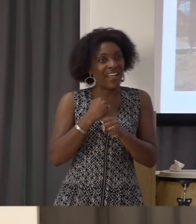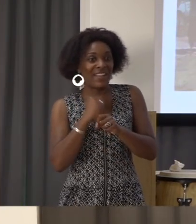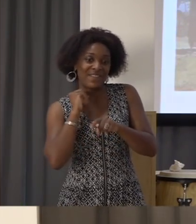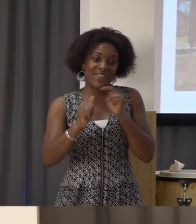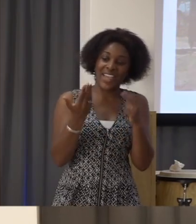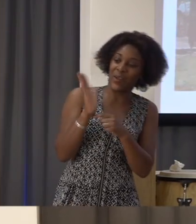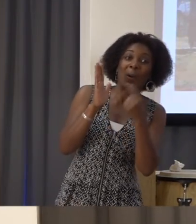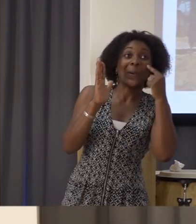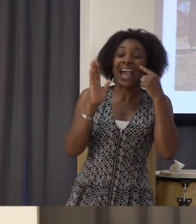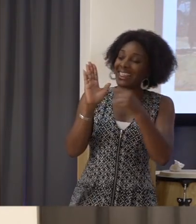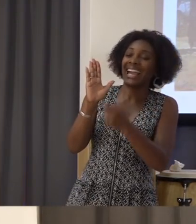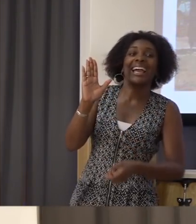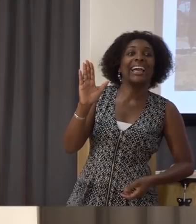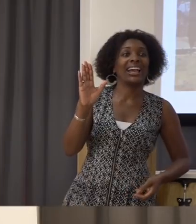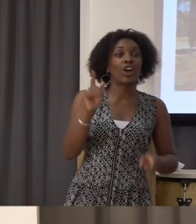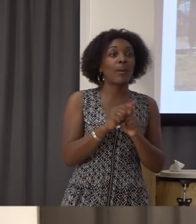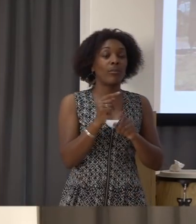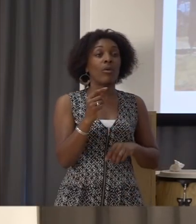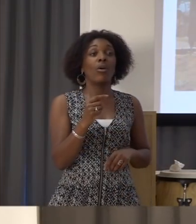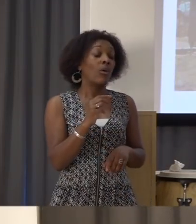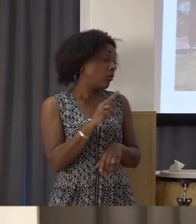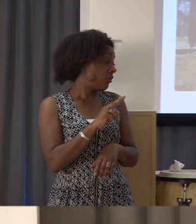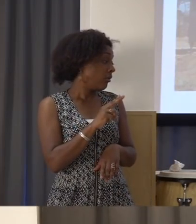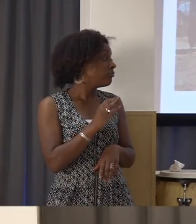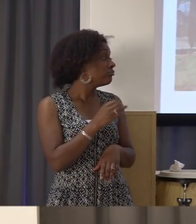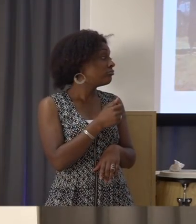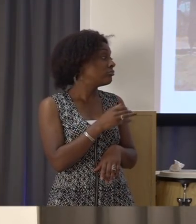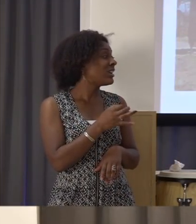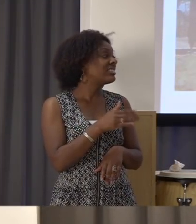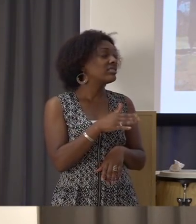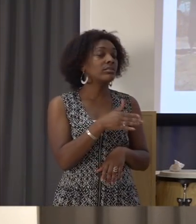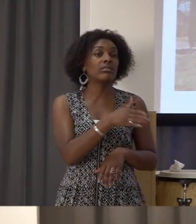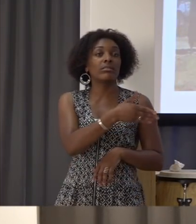Vos compétences sont foulées aux pieds, enterrées.